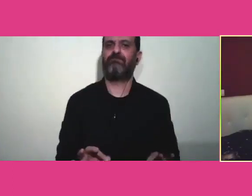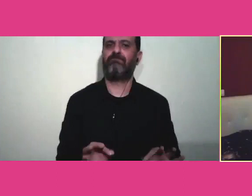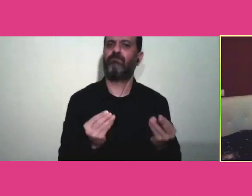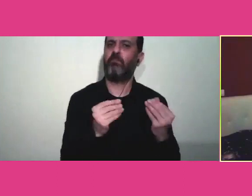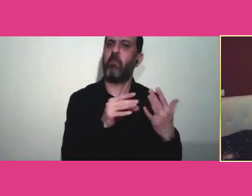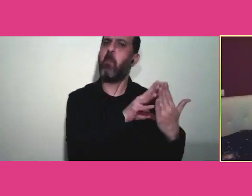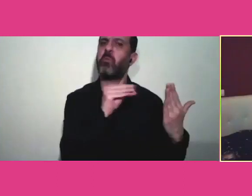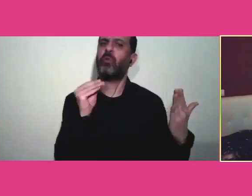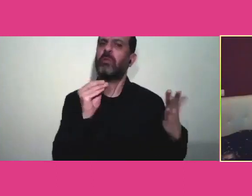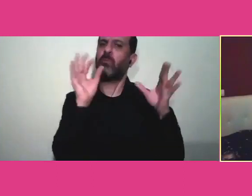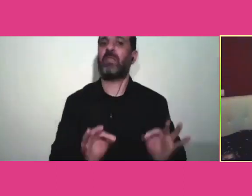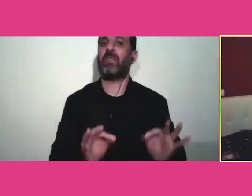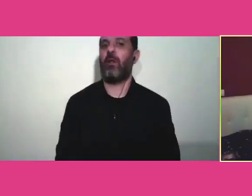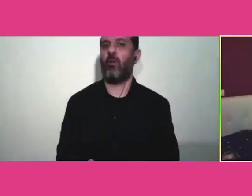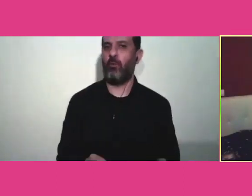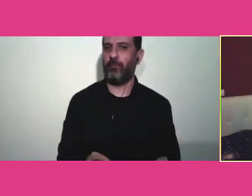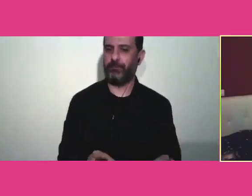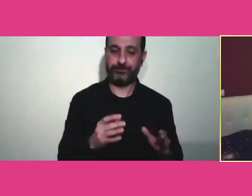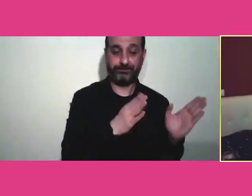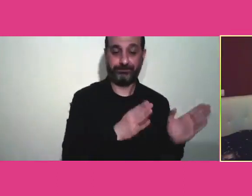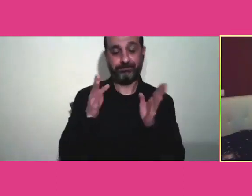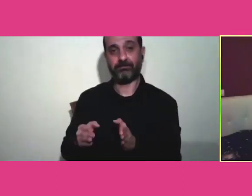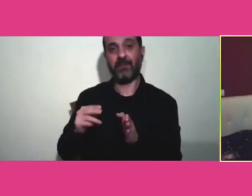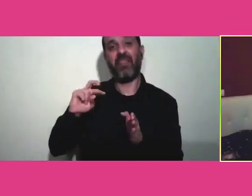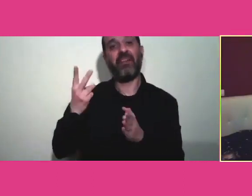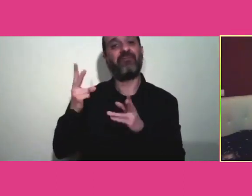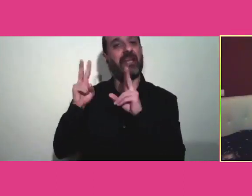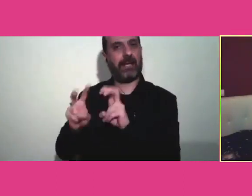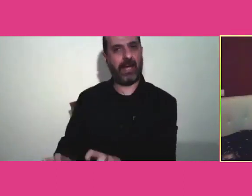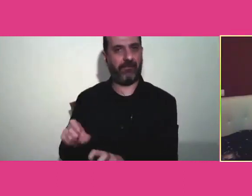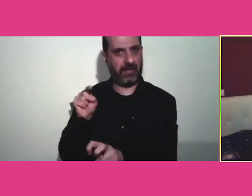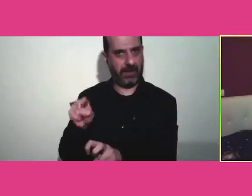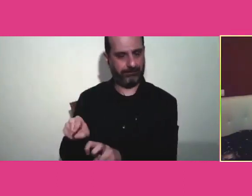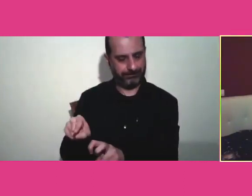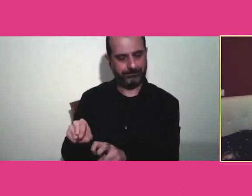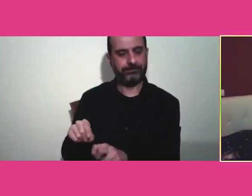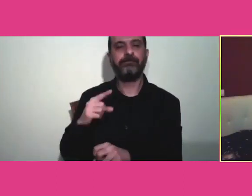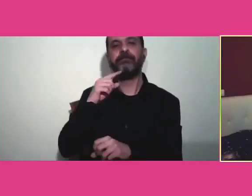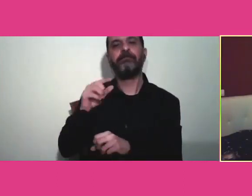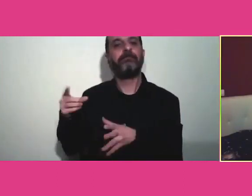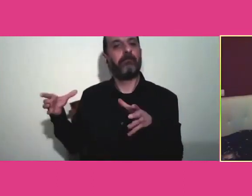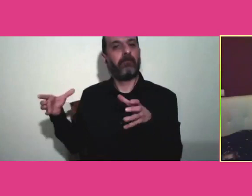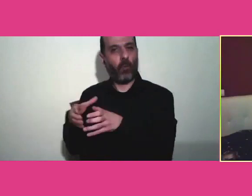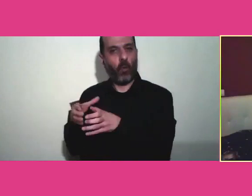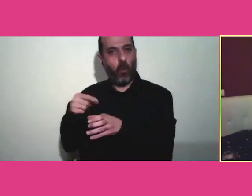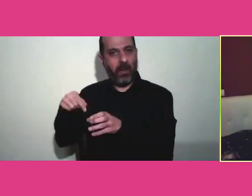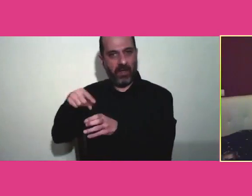Στη δεύτερη έρευνα τώρα, υπήρξε μια ομάδα η οποία εξέτασε τη φυσιολογική